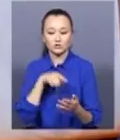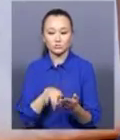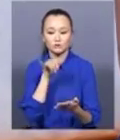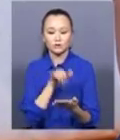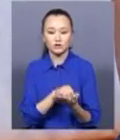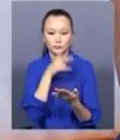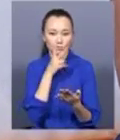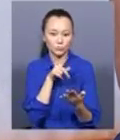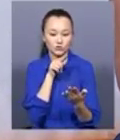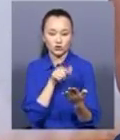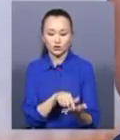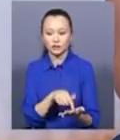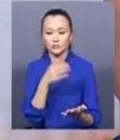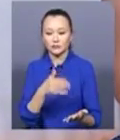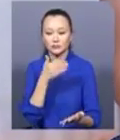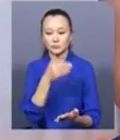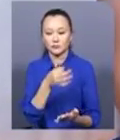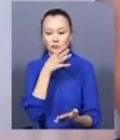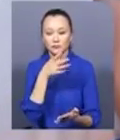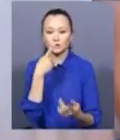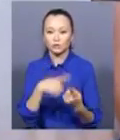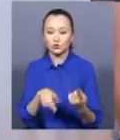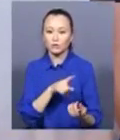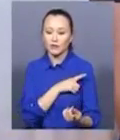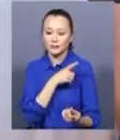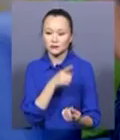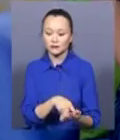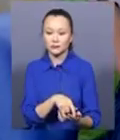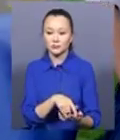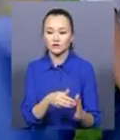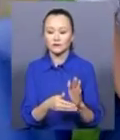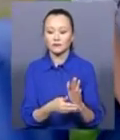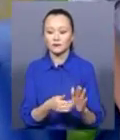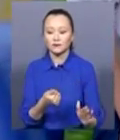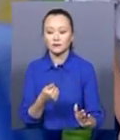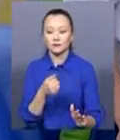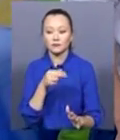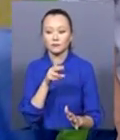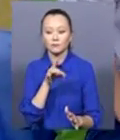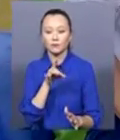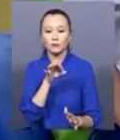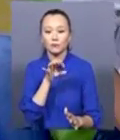приложение, смотришь, если тебе нравится тот или иной мастер, и вызываешь. Там еще портфолио